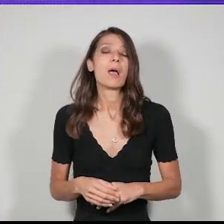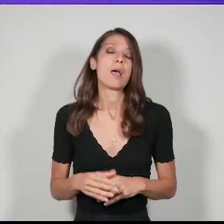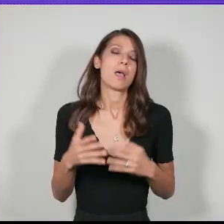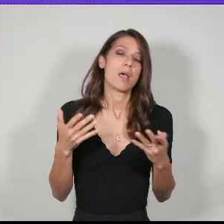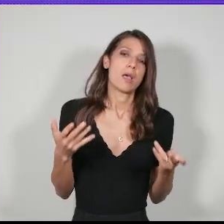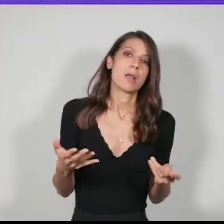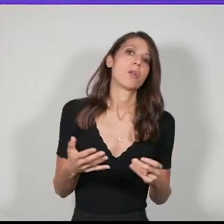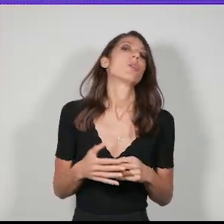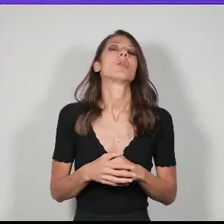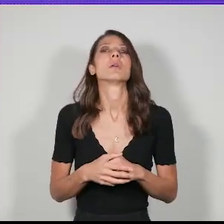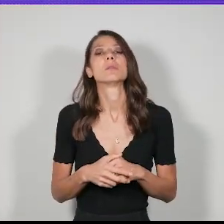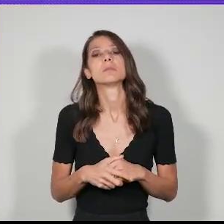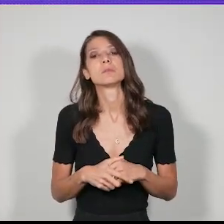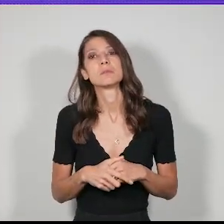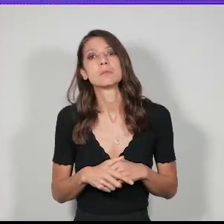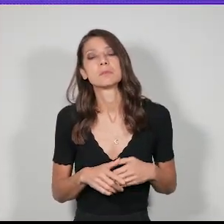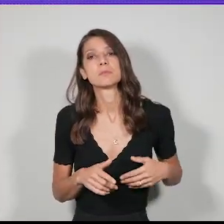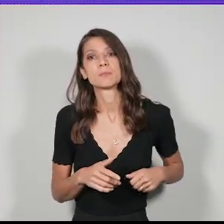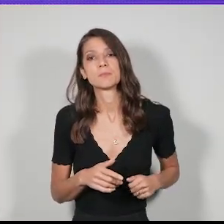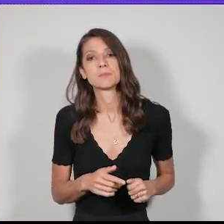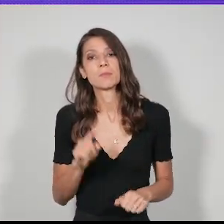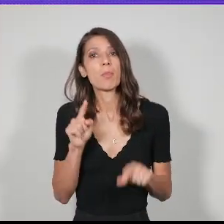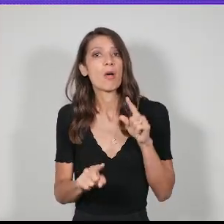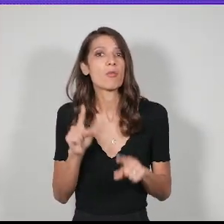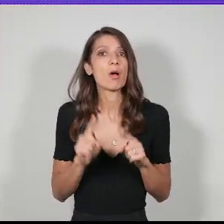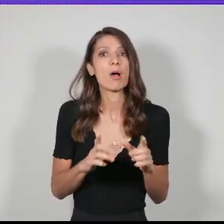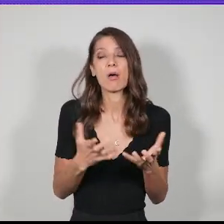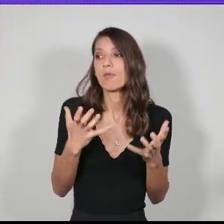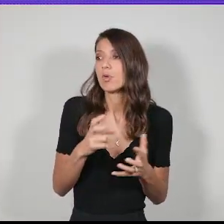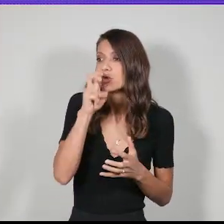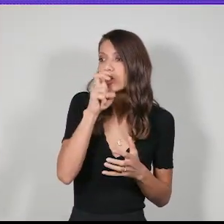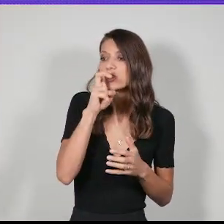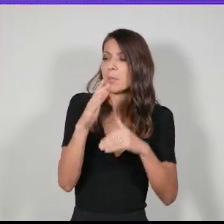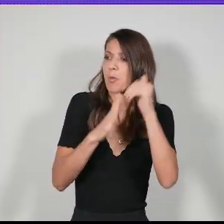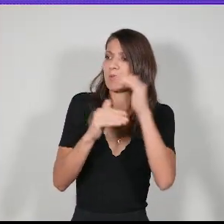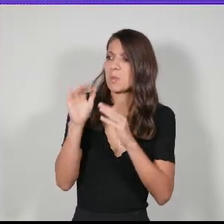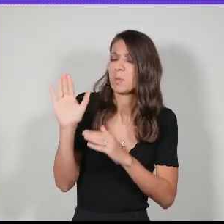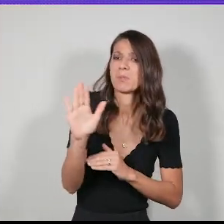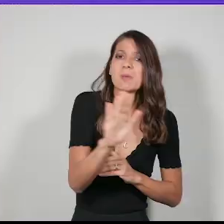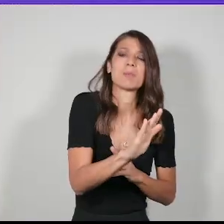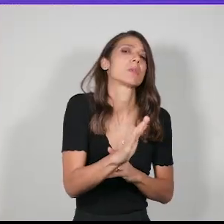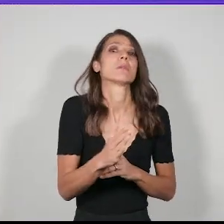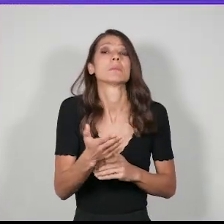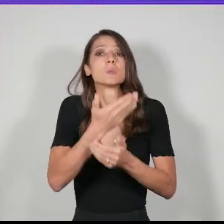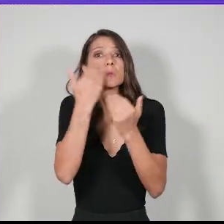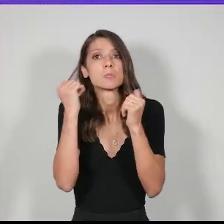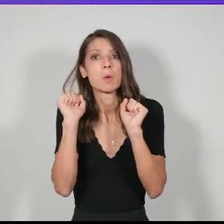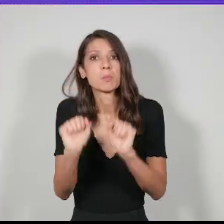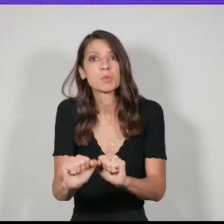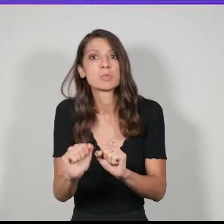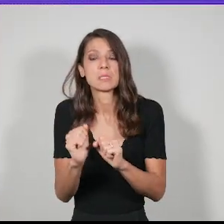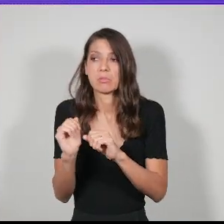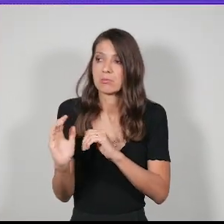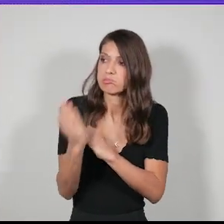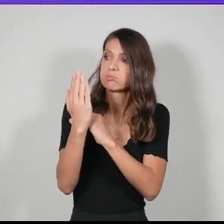ou de rechercher aussi, parce que est-ce qu'il y a un enjeu à rechercher une profession spécifique? Je ne sais pas à l'heure actuelle, mais en tout cas,